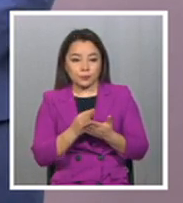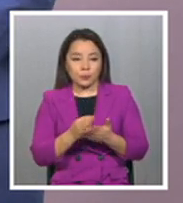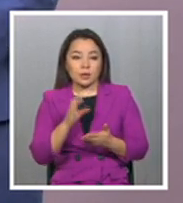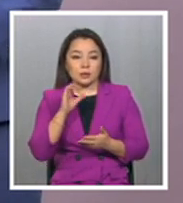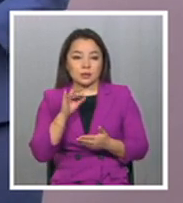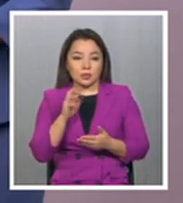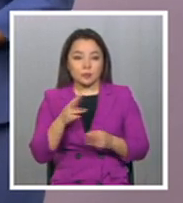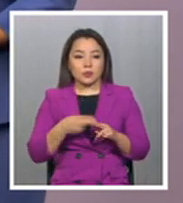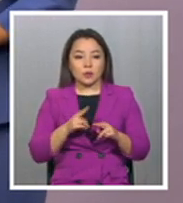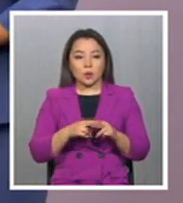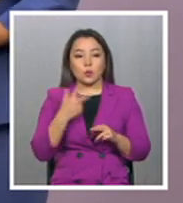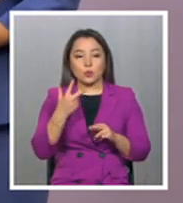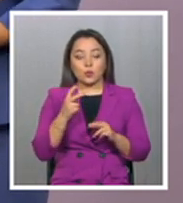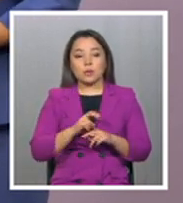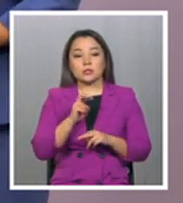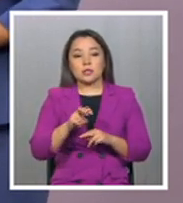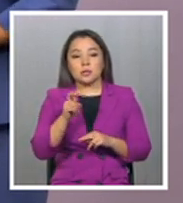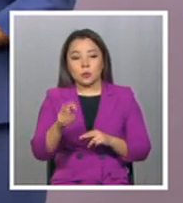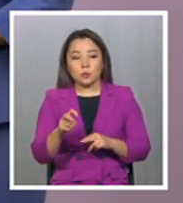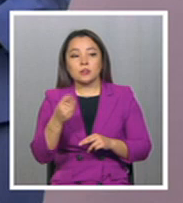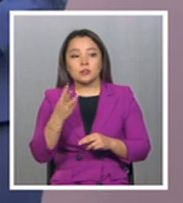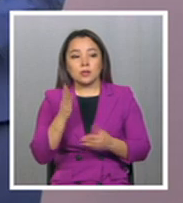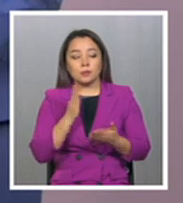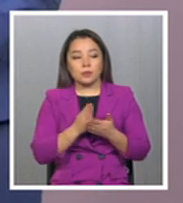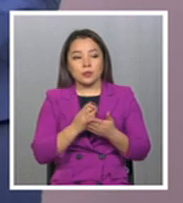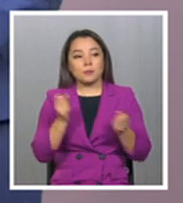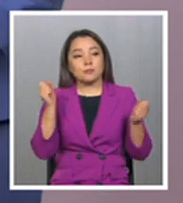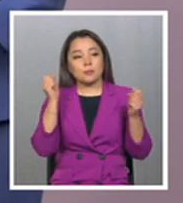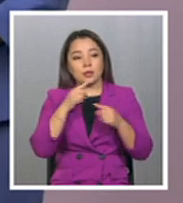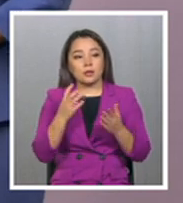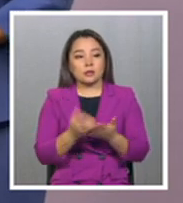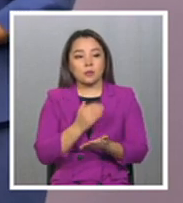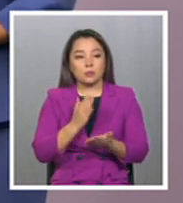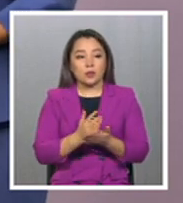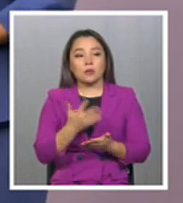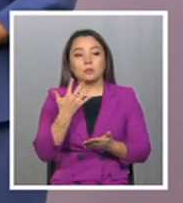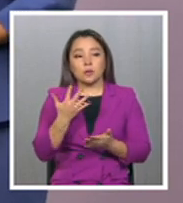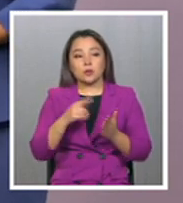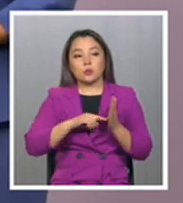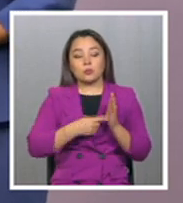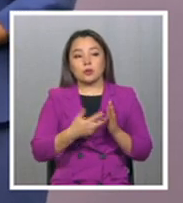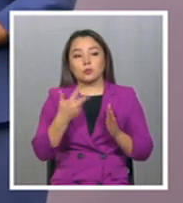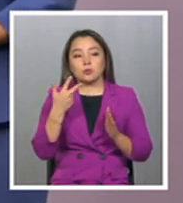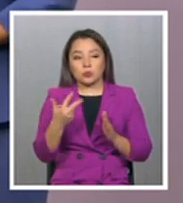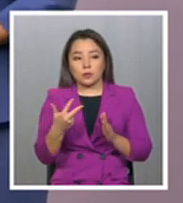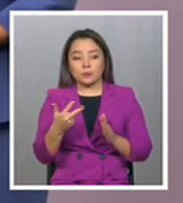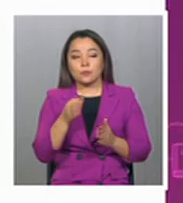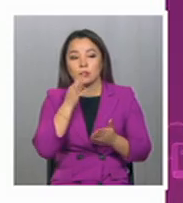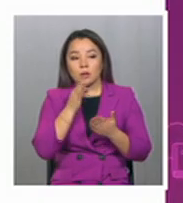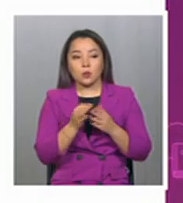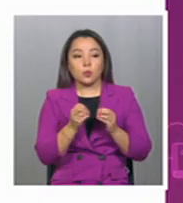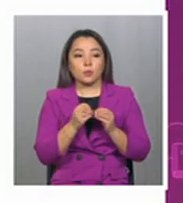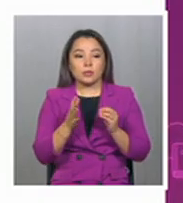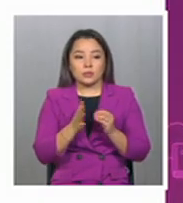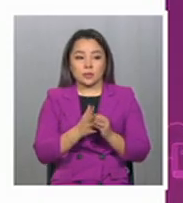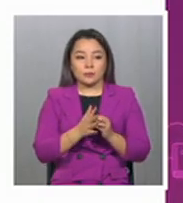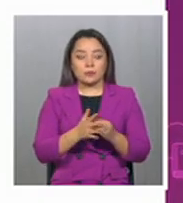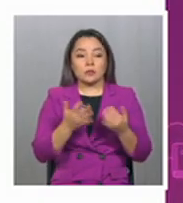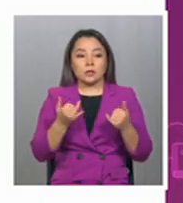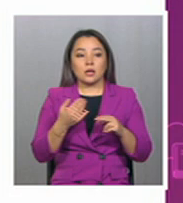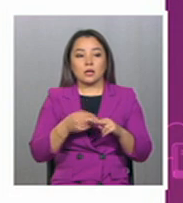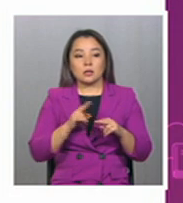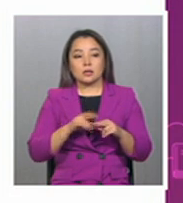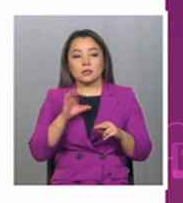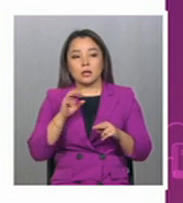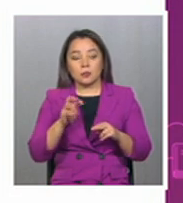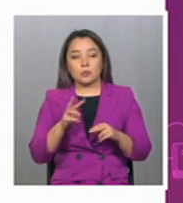Сырымның 3 секіруінде неше бірлік бар екен табу үшін 5-ті 3-ке көбейтеміз. Мәні 15-ке тең. Демек, сырымның